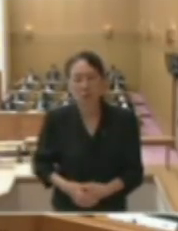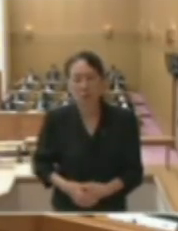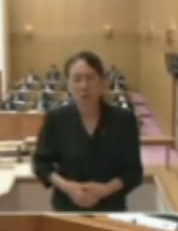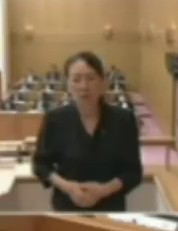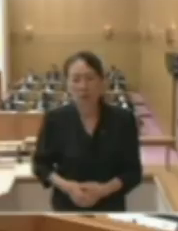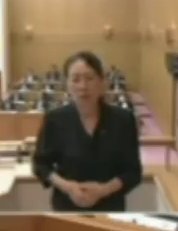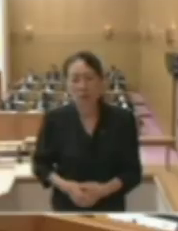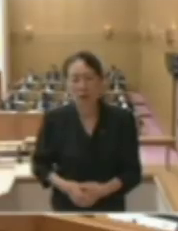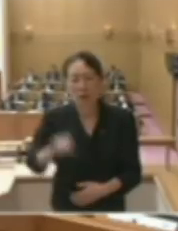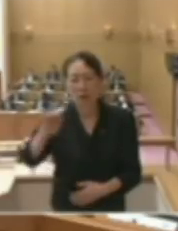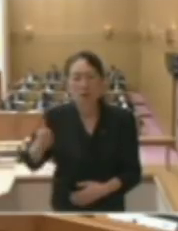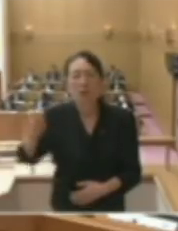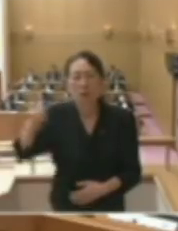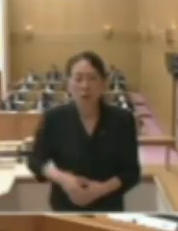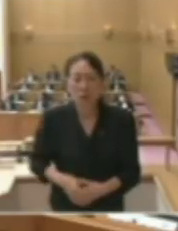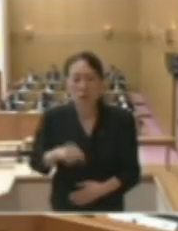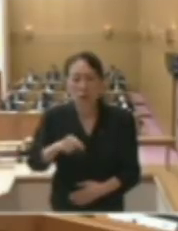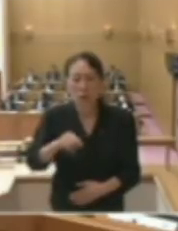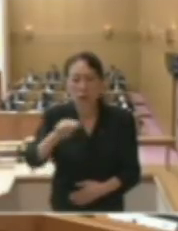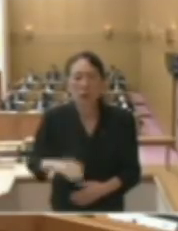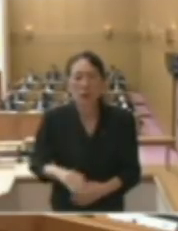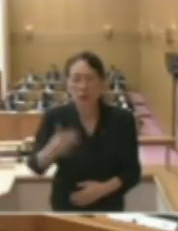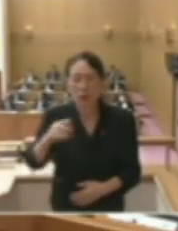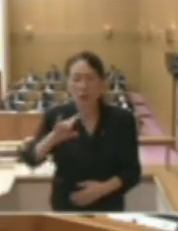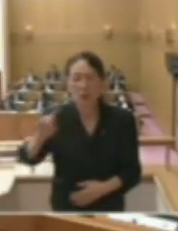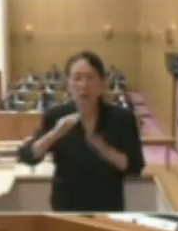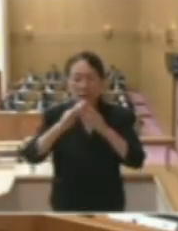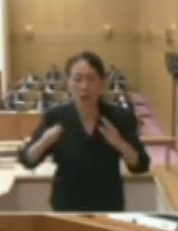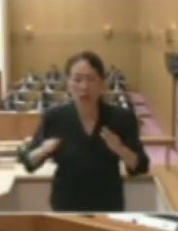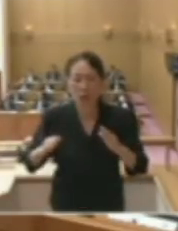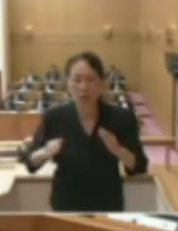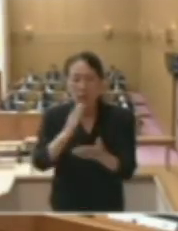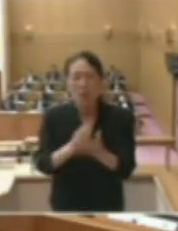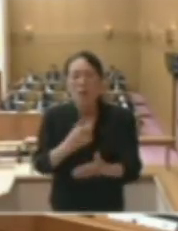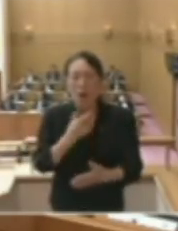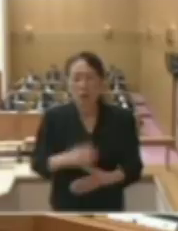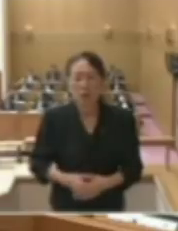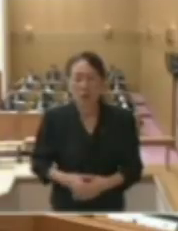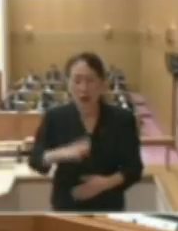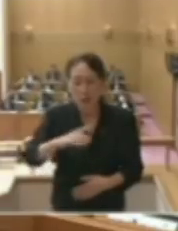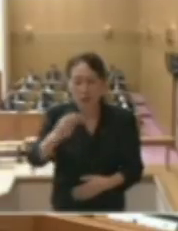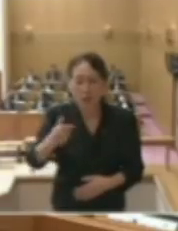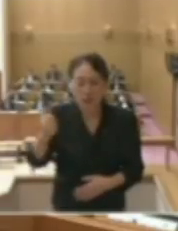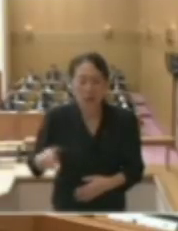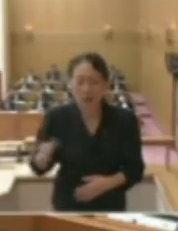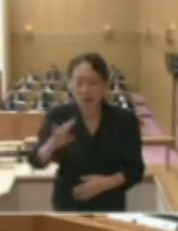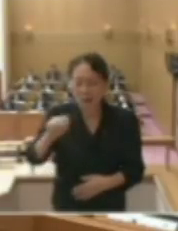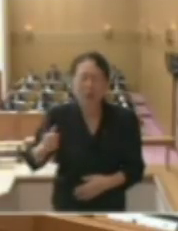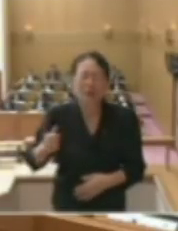喋り切らん。議長、こんな程度の低い市議会出してください。ほでね、ほでまず市長、ああ議